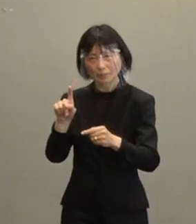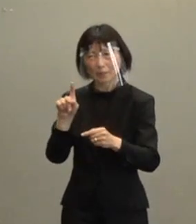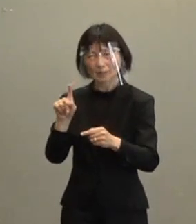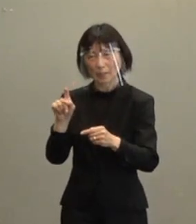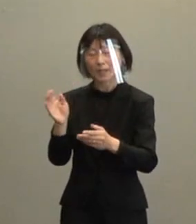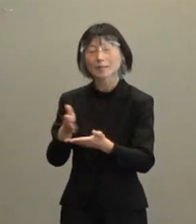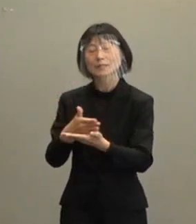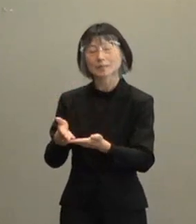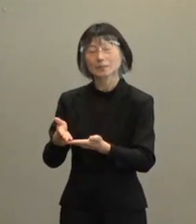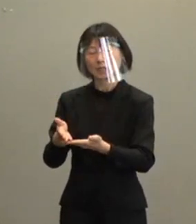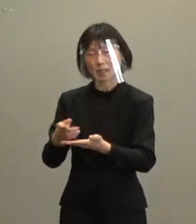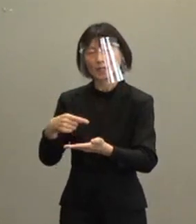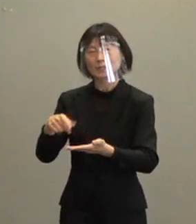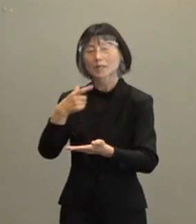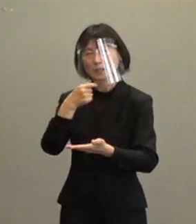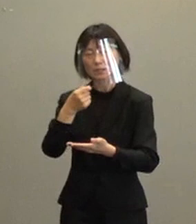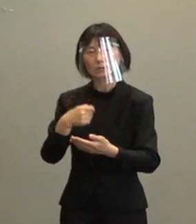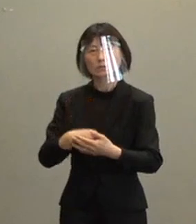うに思います。